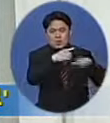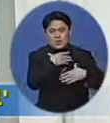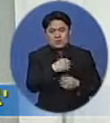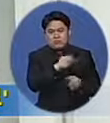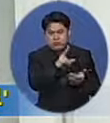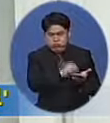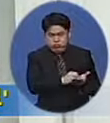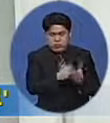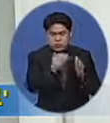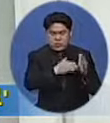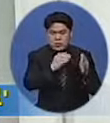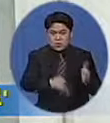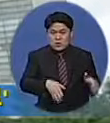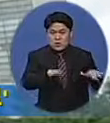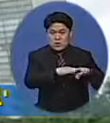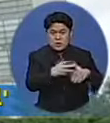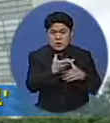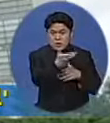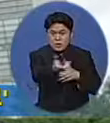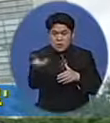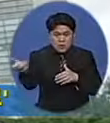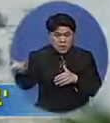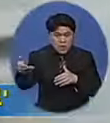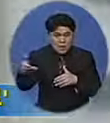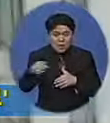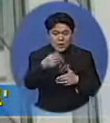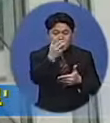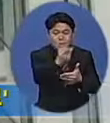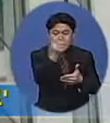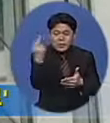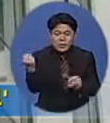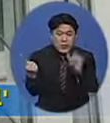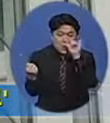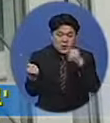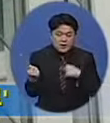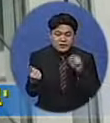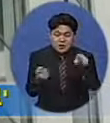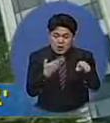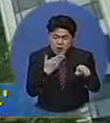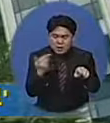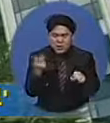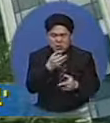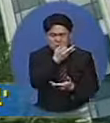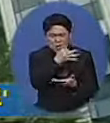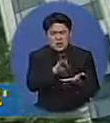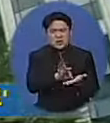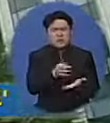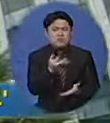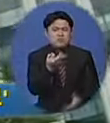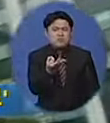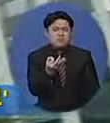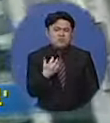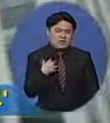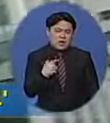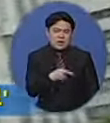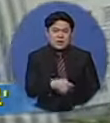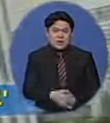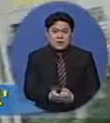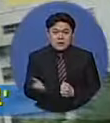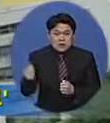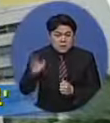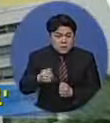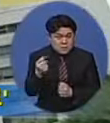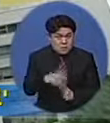안전성과 공공기관 지방 이전에 따른 유휴 청사 발생, 예산 상황을 고려한 것이라고 설명했습니다.